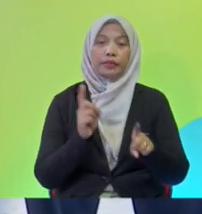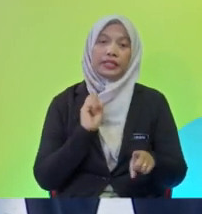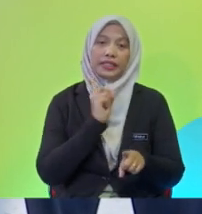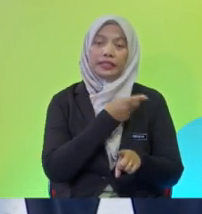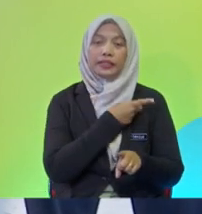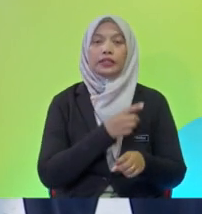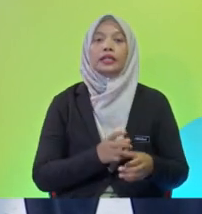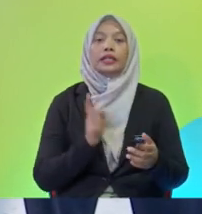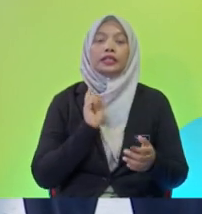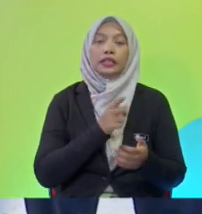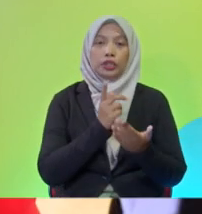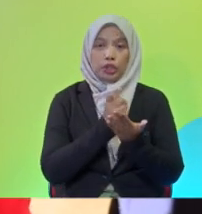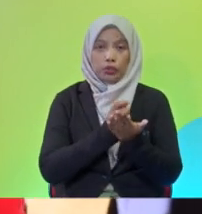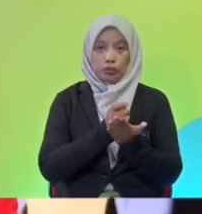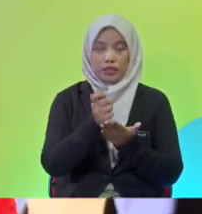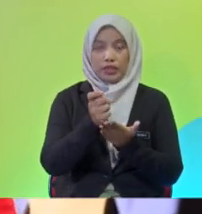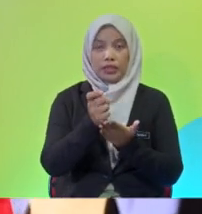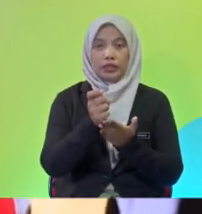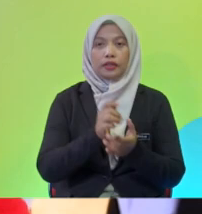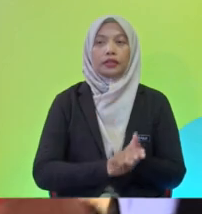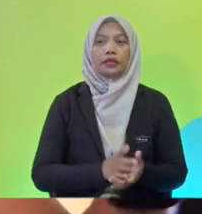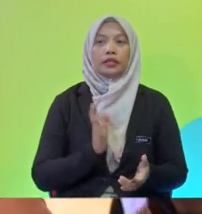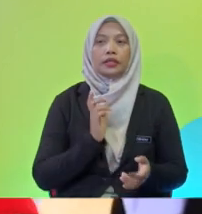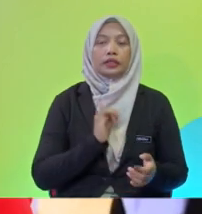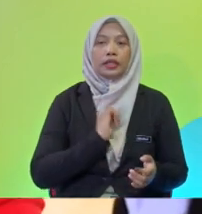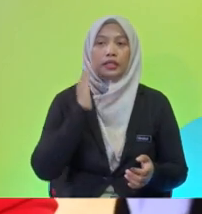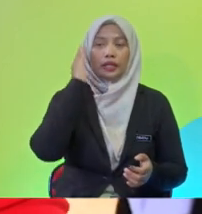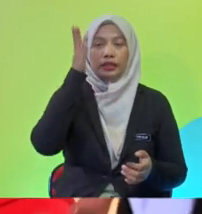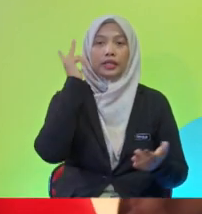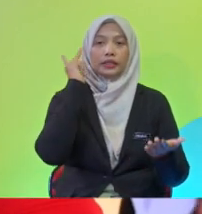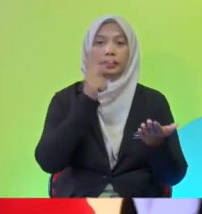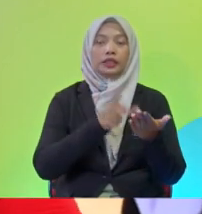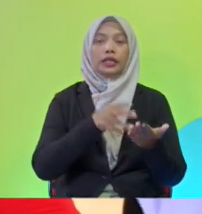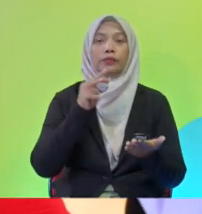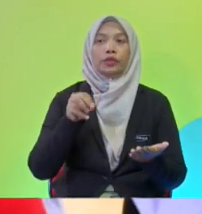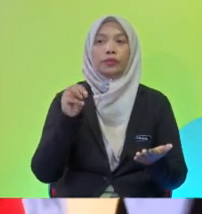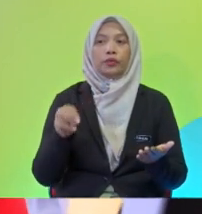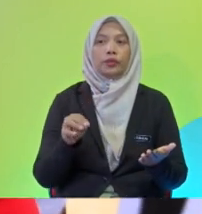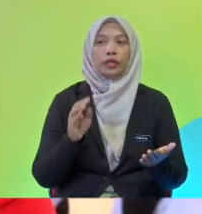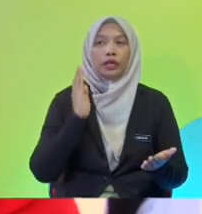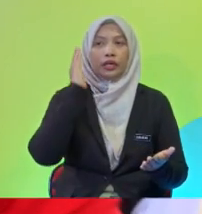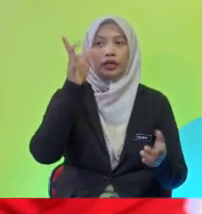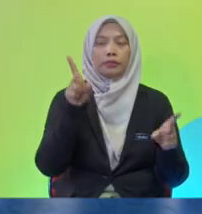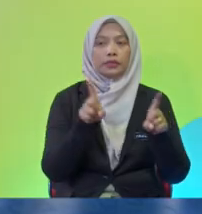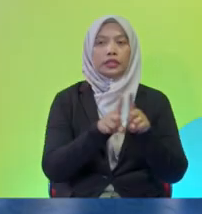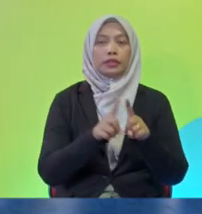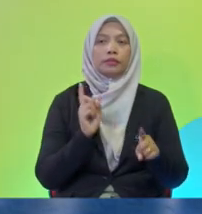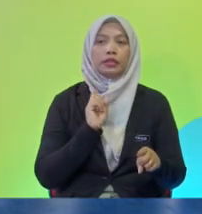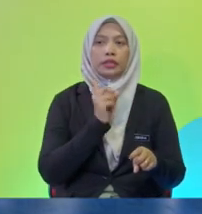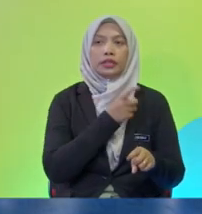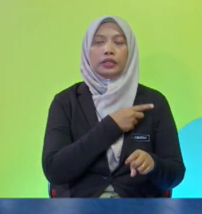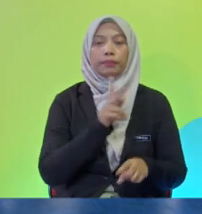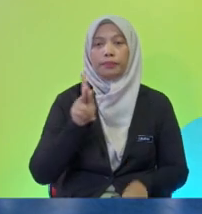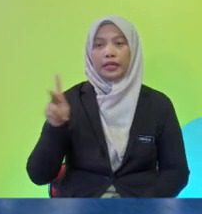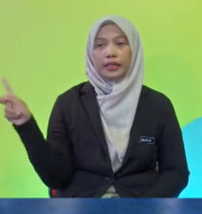jadi boleh kita teruskan lagi, cikgu? Boleh. Okey, jadi saya akan memperkenalkan dulu murid-murid yang akan bersama kita pada hari ini. Baiklah, dari sebelah